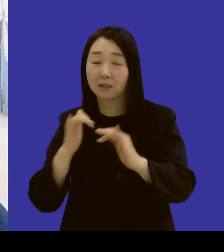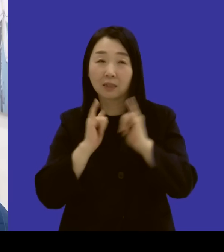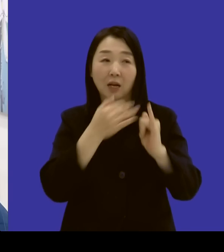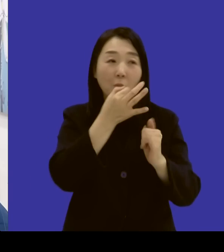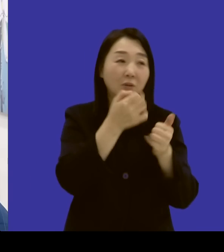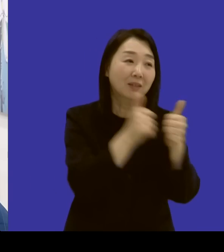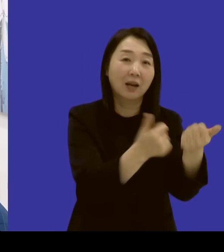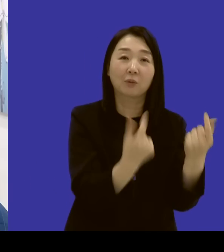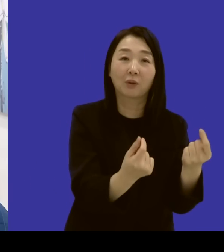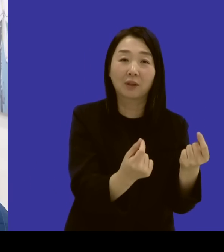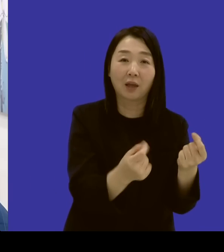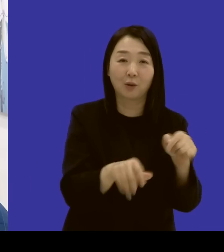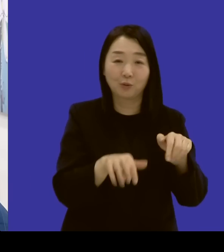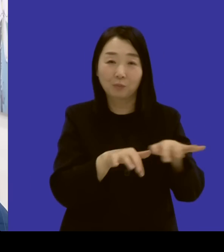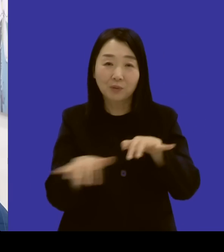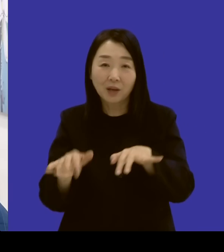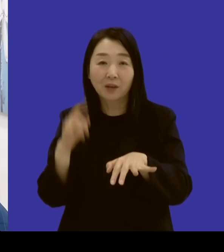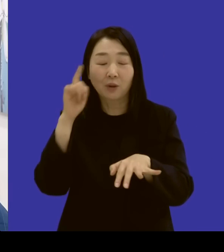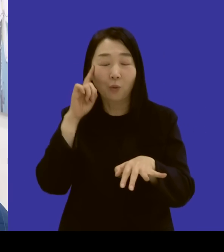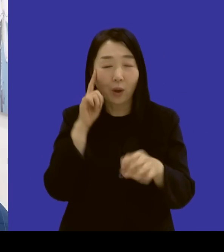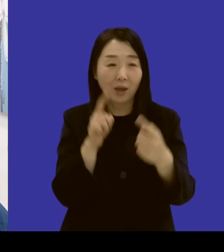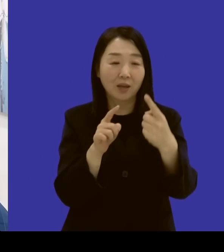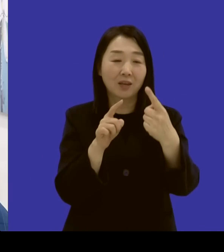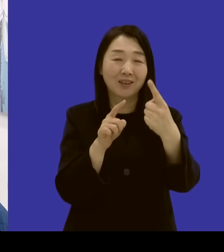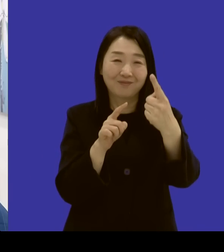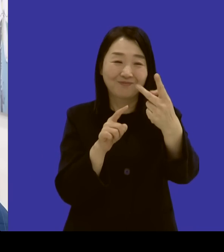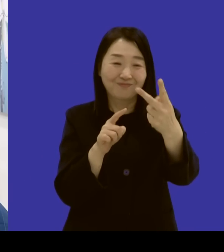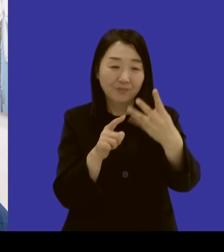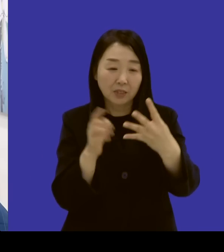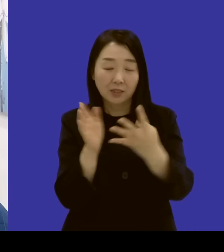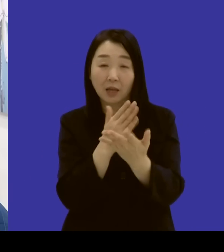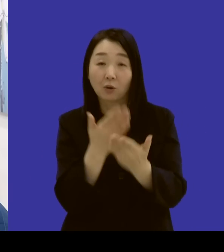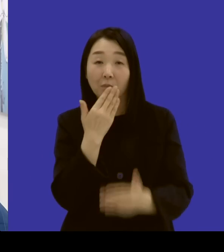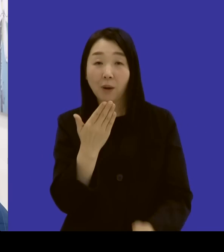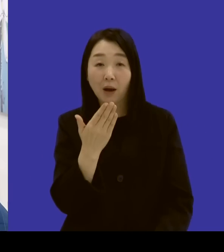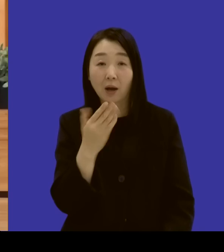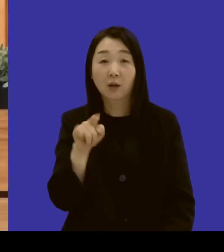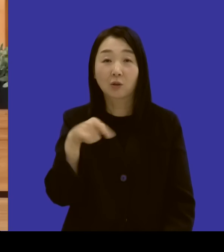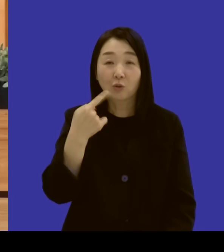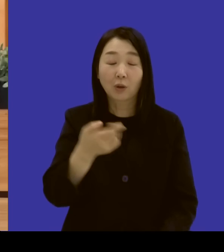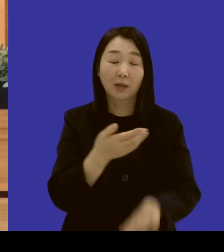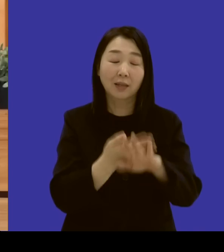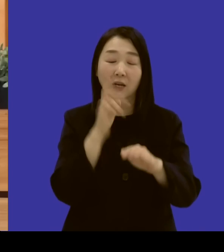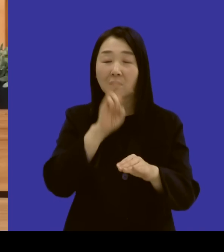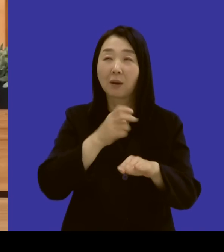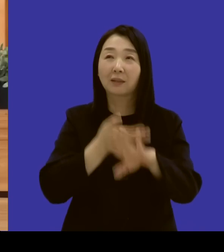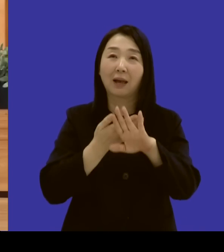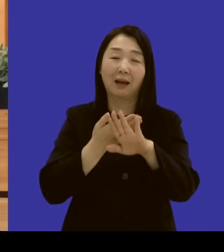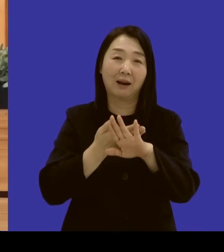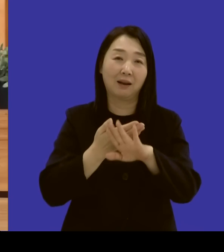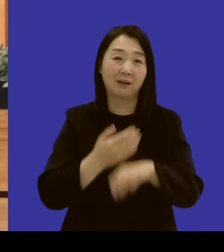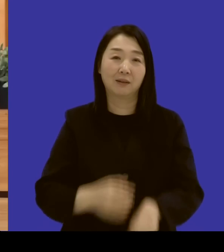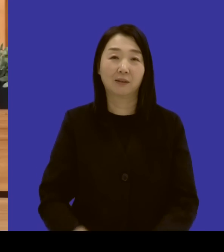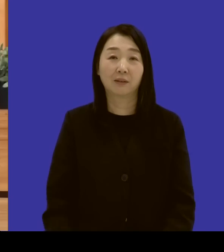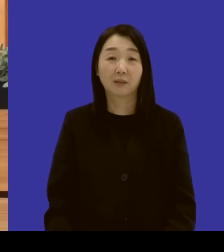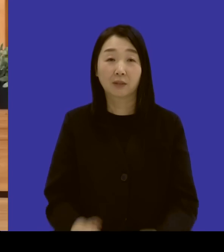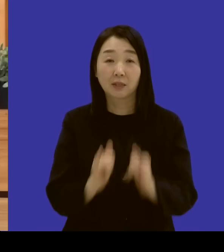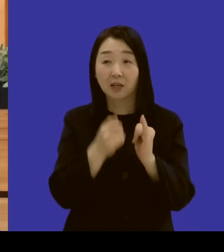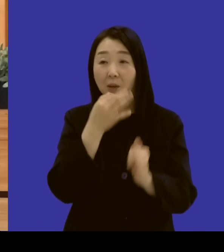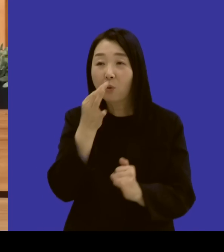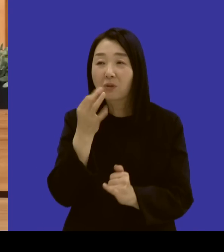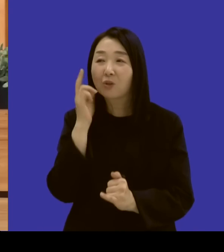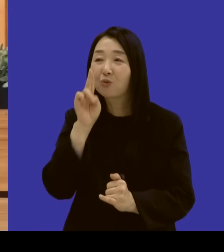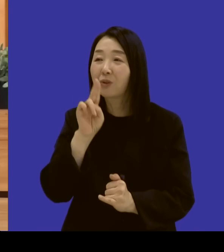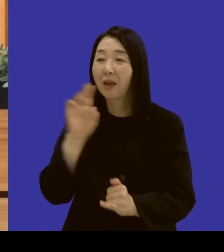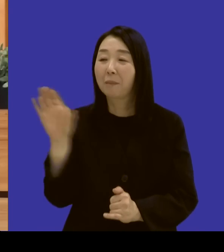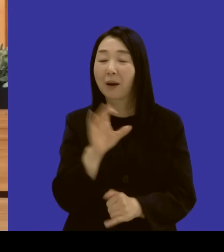저희 피아노는 이렇게 여러 가지 성부를 치지만 그 이외에는 다 단선율이잖아요. 네네네. 그거는 사람의 목소리를 흉내내기 위해서